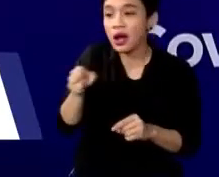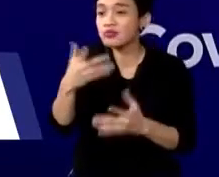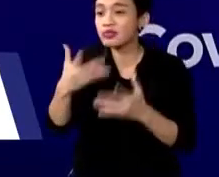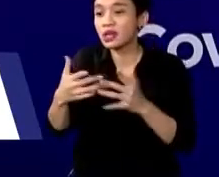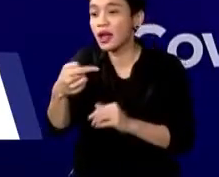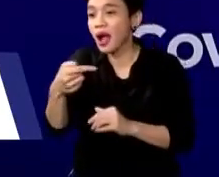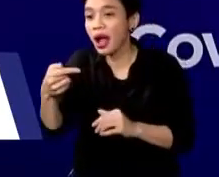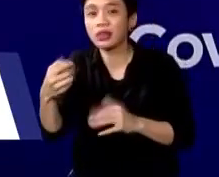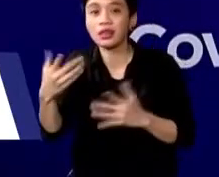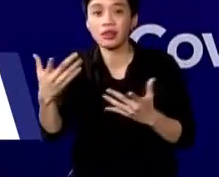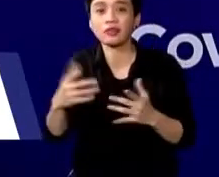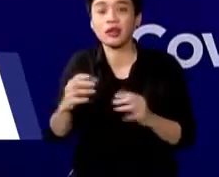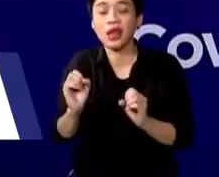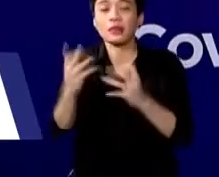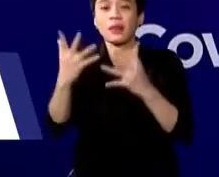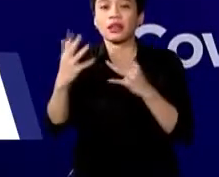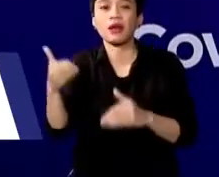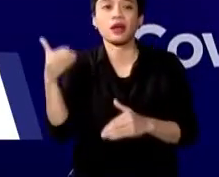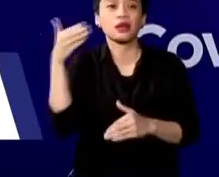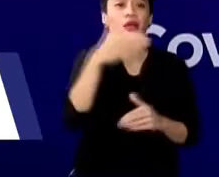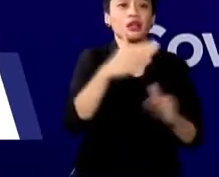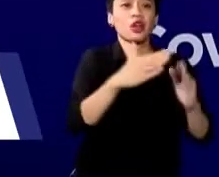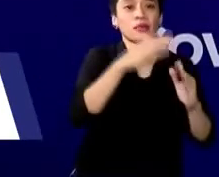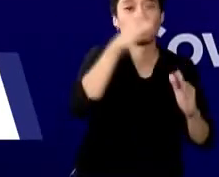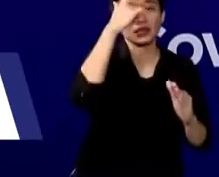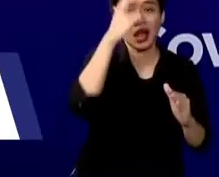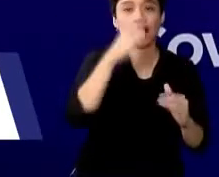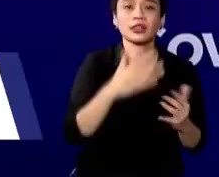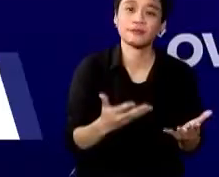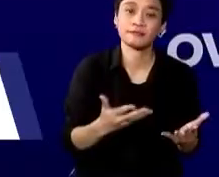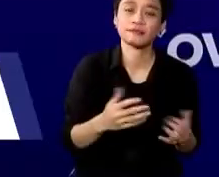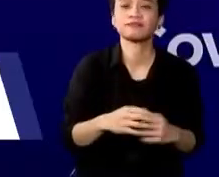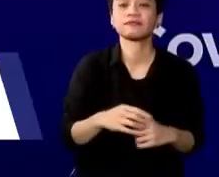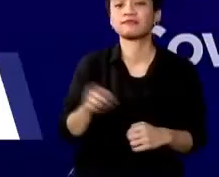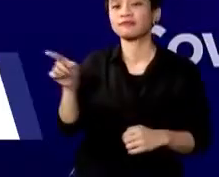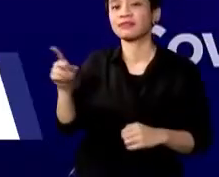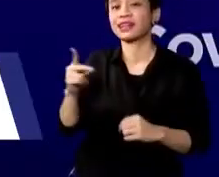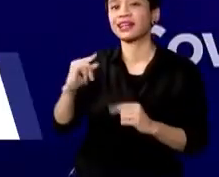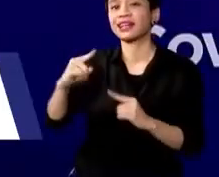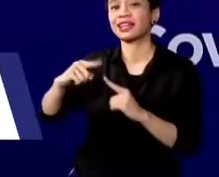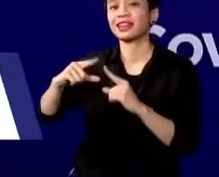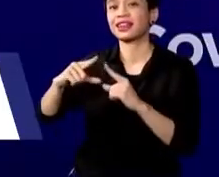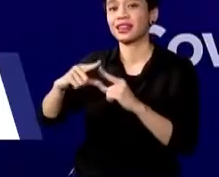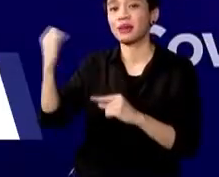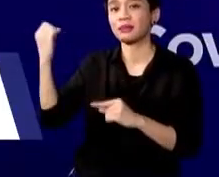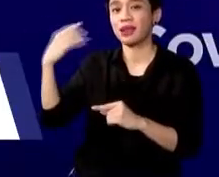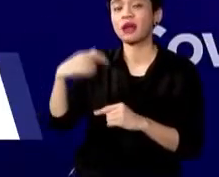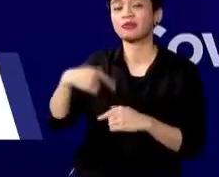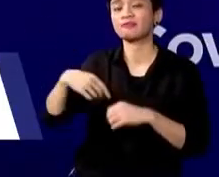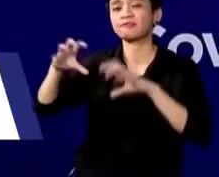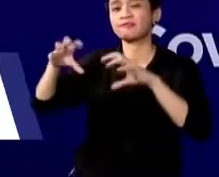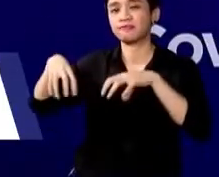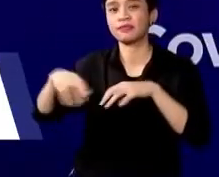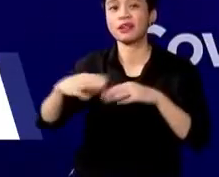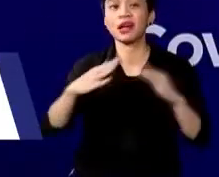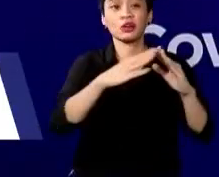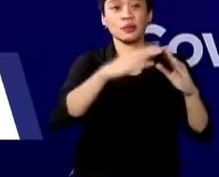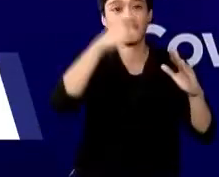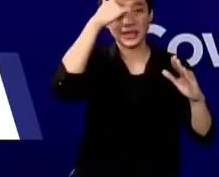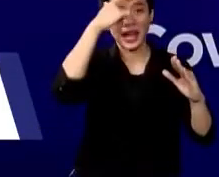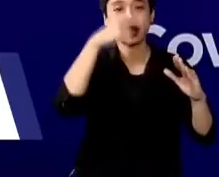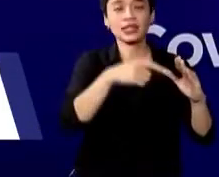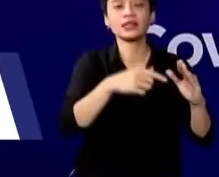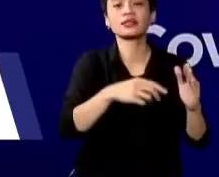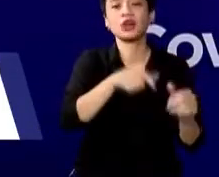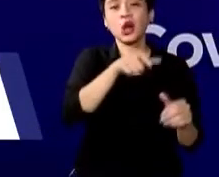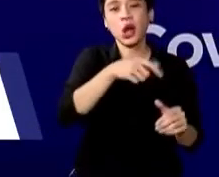sakit dengan apa yang disampaikan oleh Dr R rogaya bahwa yang sedang dan berat tentu yang masuk ke dalam wilayah rumah